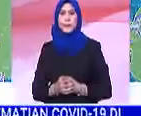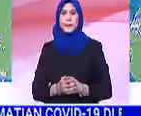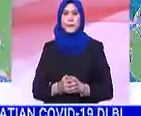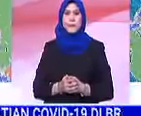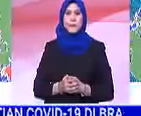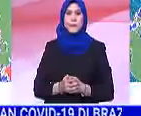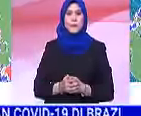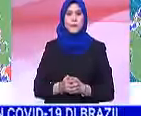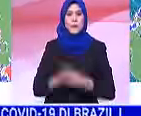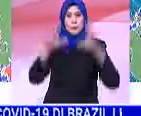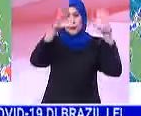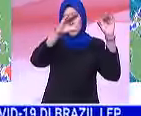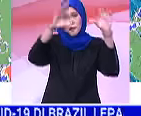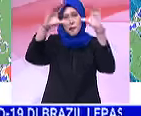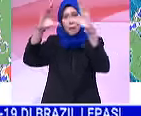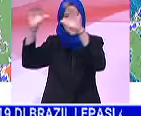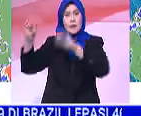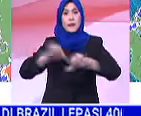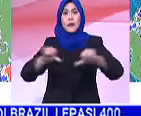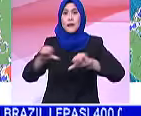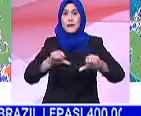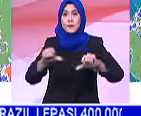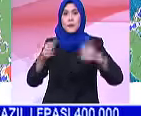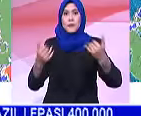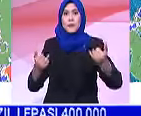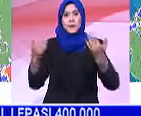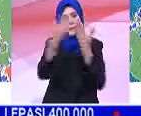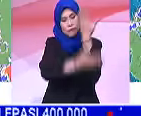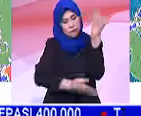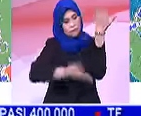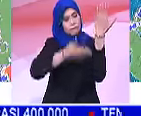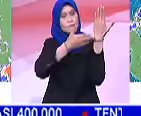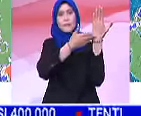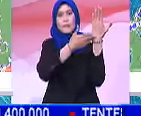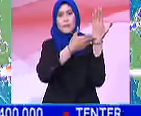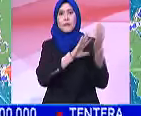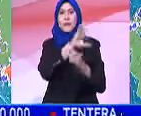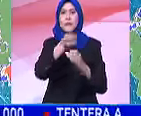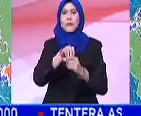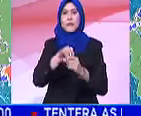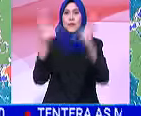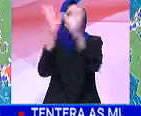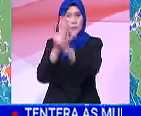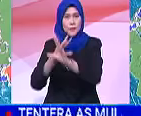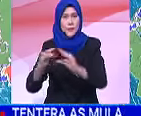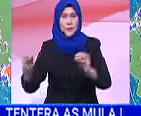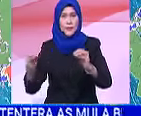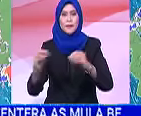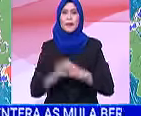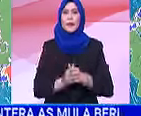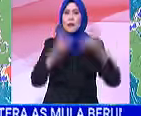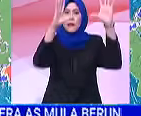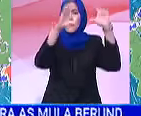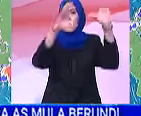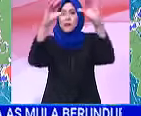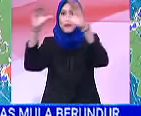Dapat diperhatikan kelompok awan aktif kini tertumpu di sekitar Semenanjung termasuk di negeri Sarawak. Kelompok awan